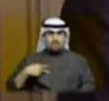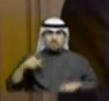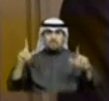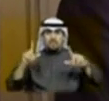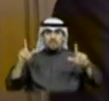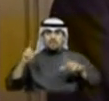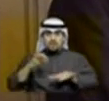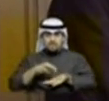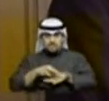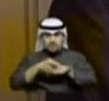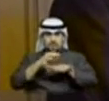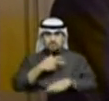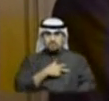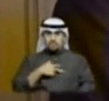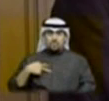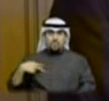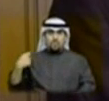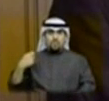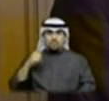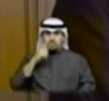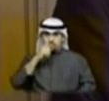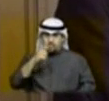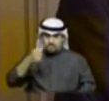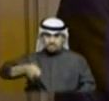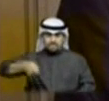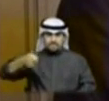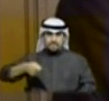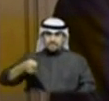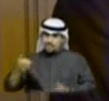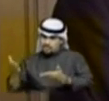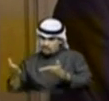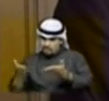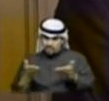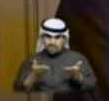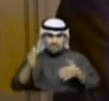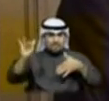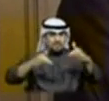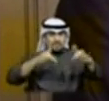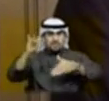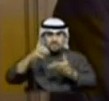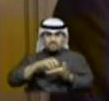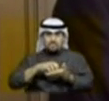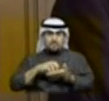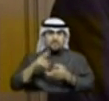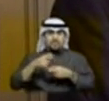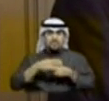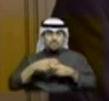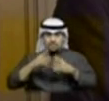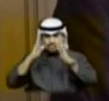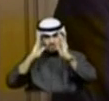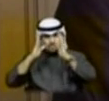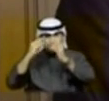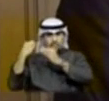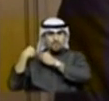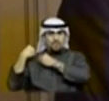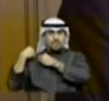وكل المثقفين الكويتة، وبحييهم على هذا الحضور المشرف دائما